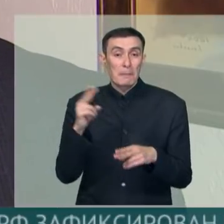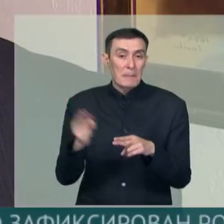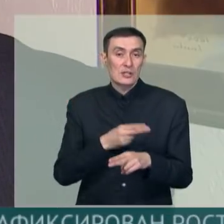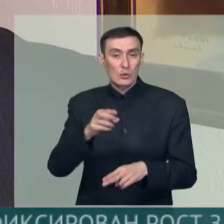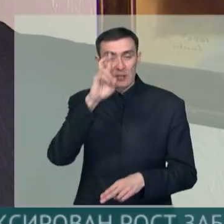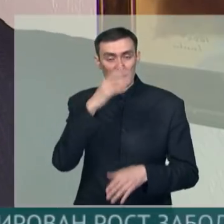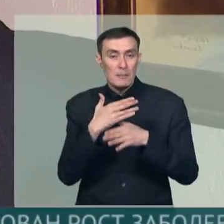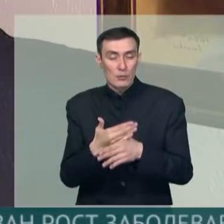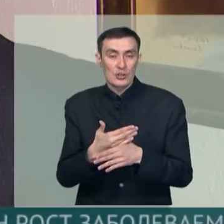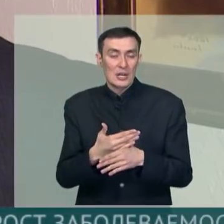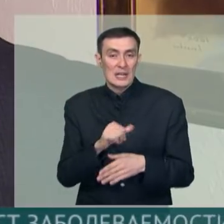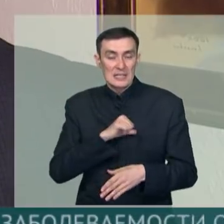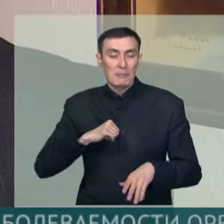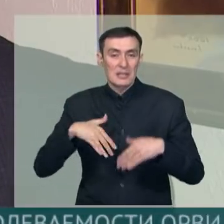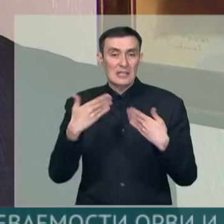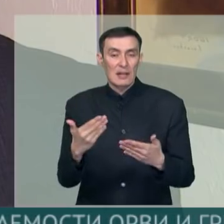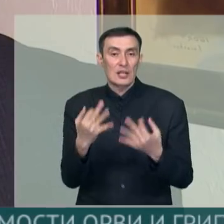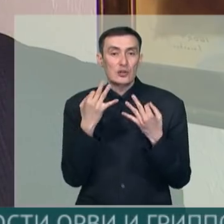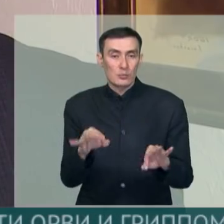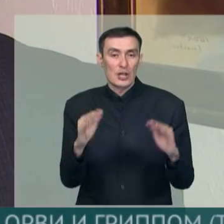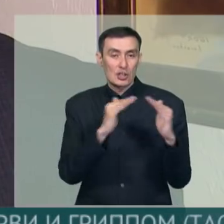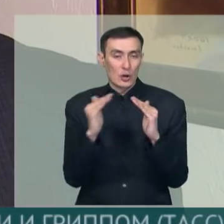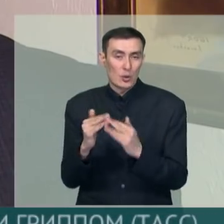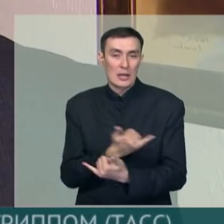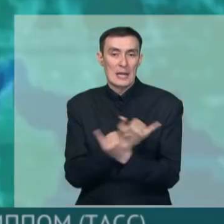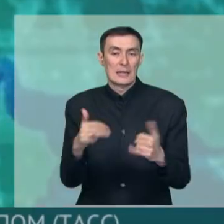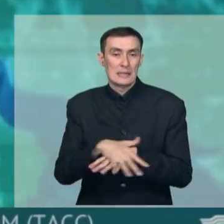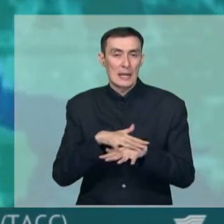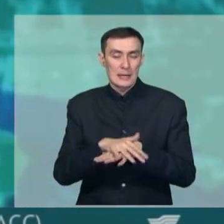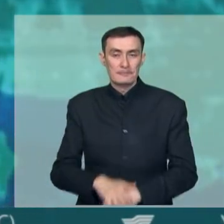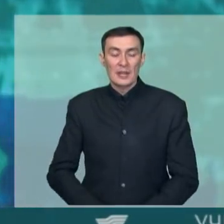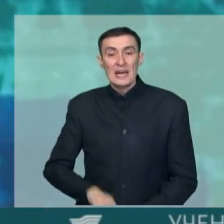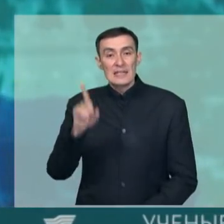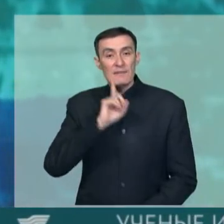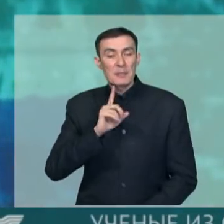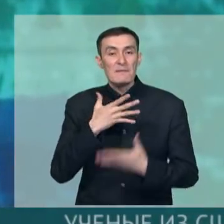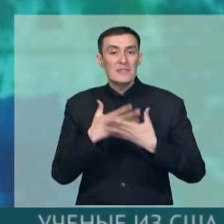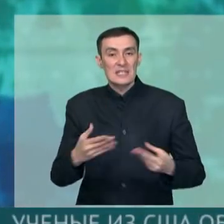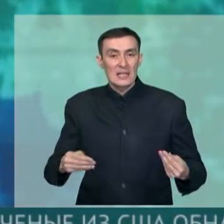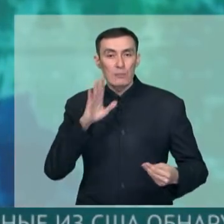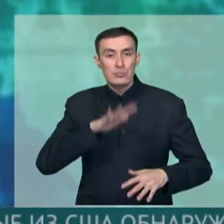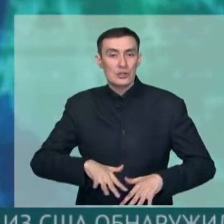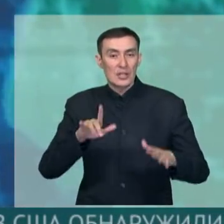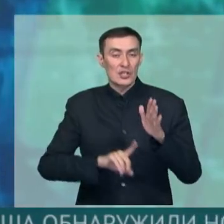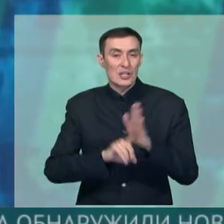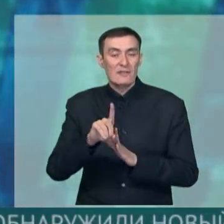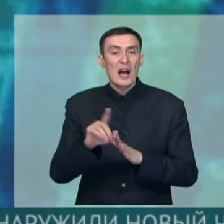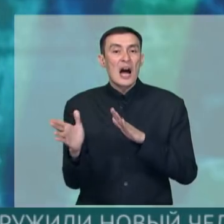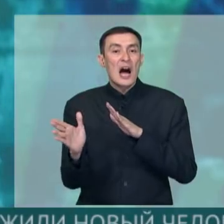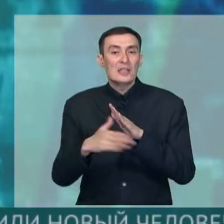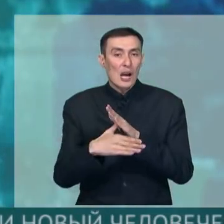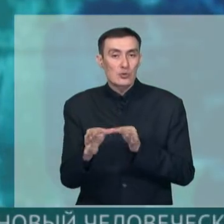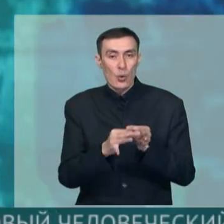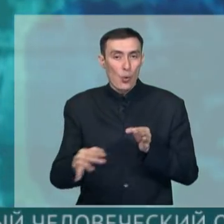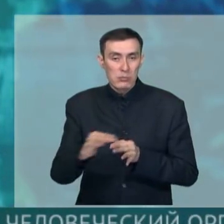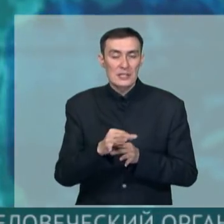начинать предоставлять доступное жилье для населения. Тем временем весенняя путина началась в Атырауской